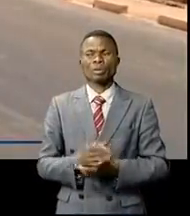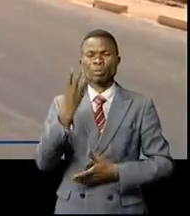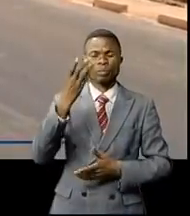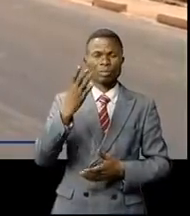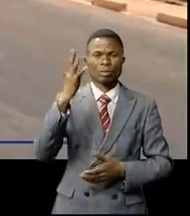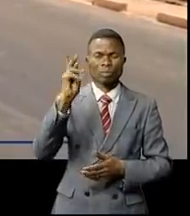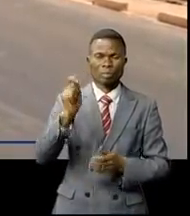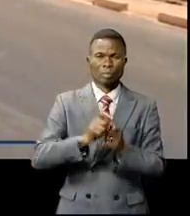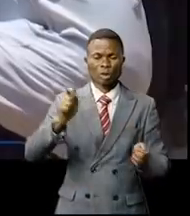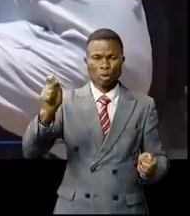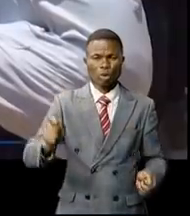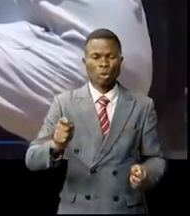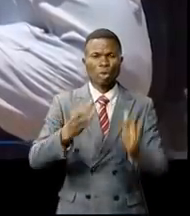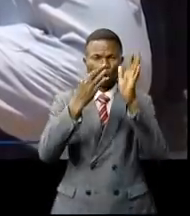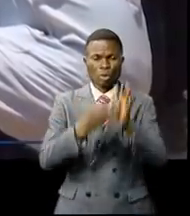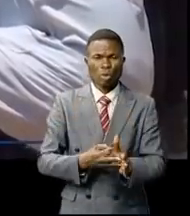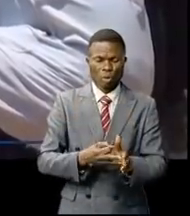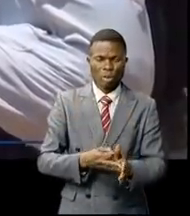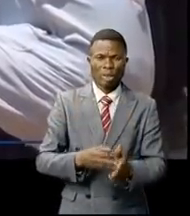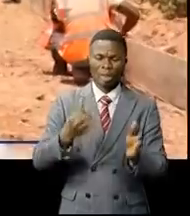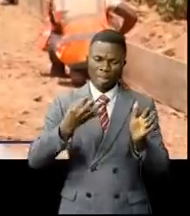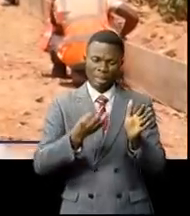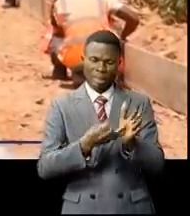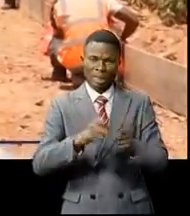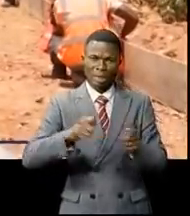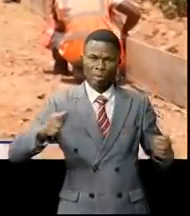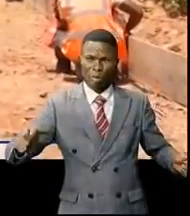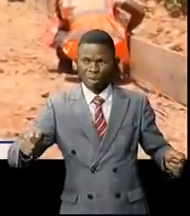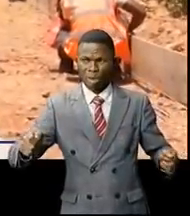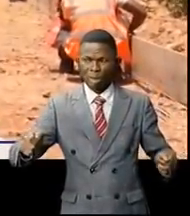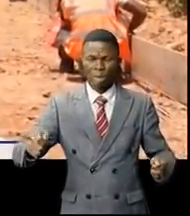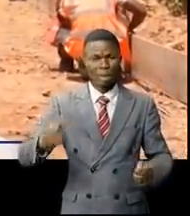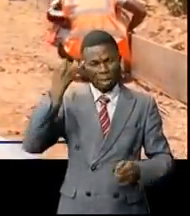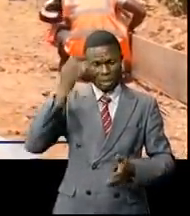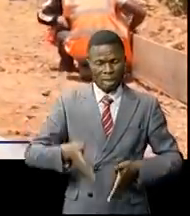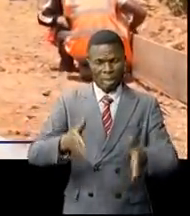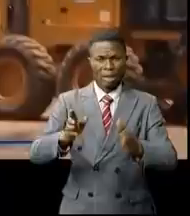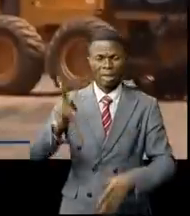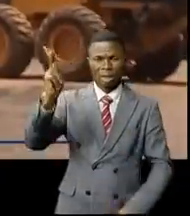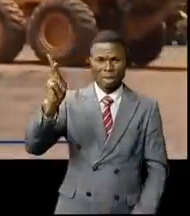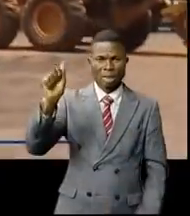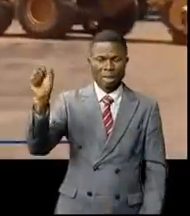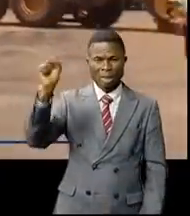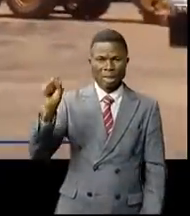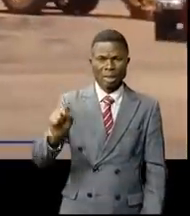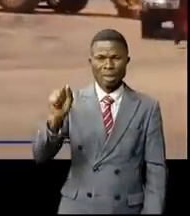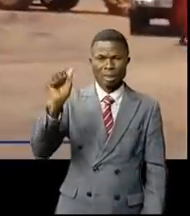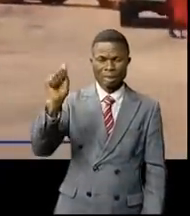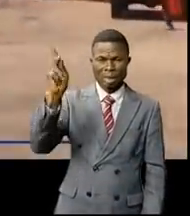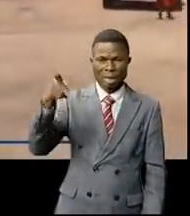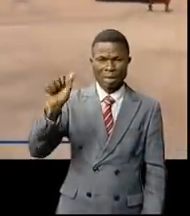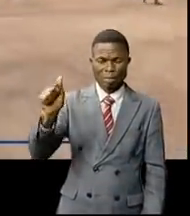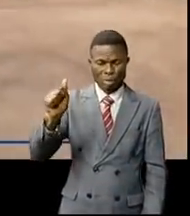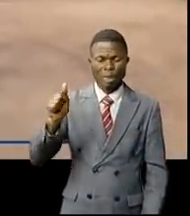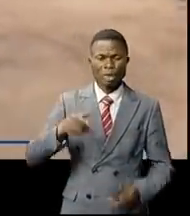wisson de noé sept mètres de large avec accotements c'est désormais l'image de la route kasapa qui perdure encore carrefour à l'université de